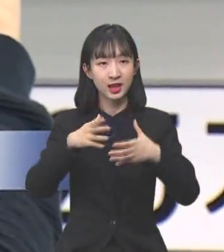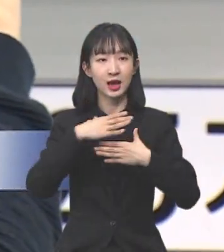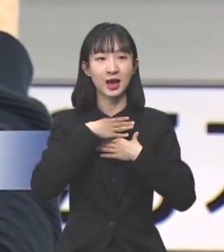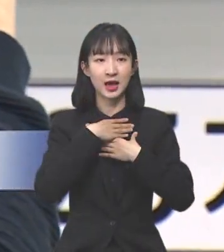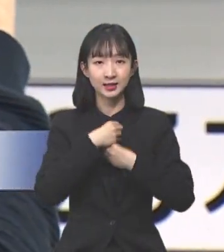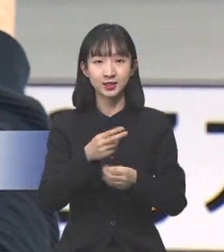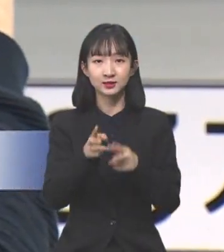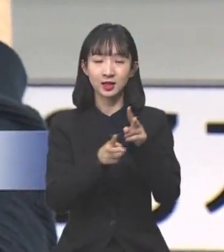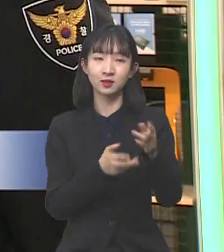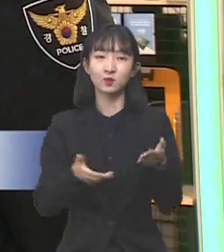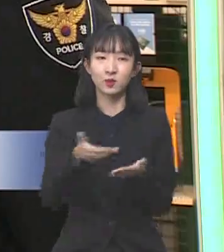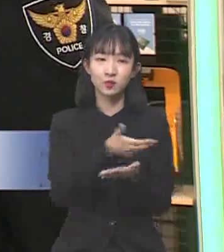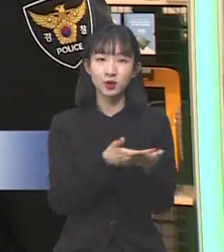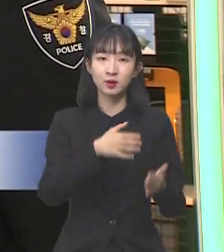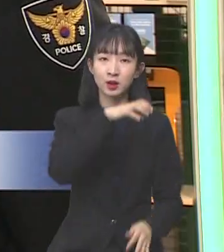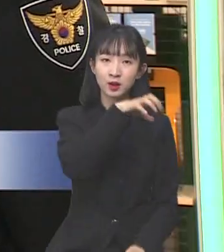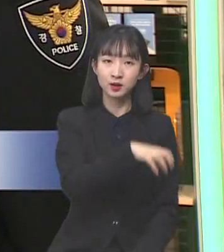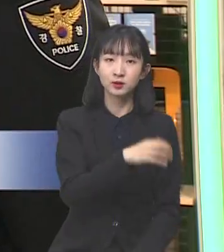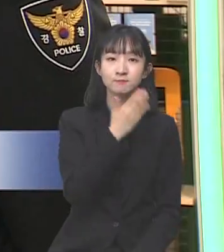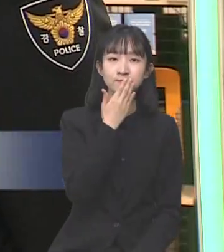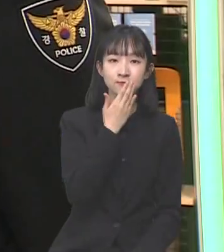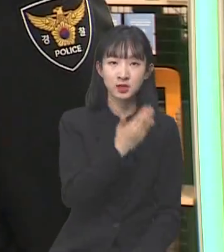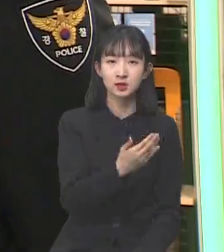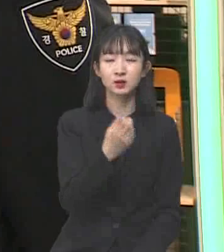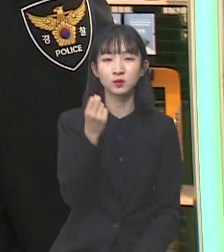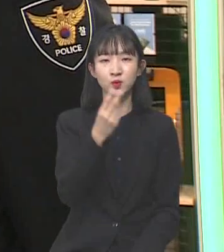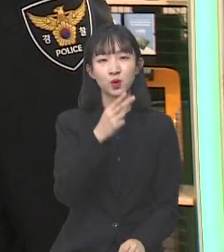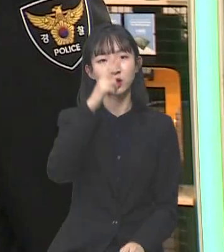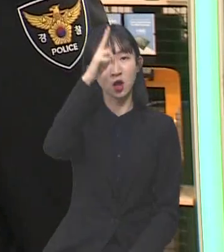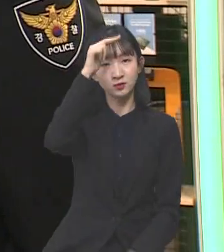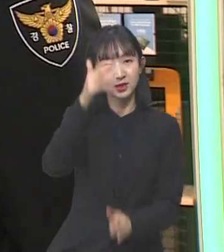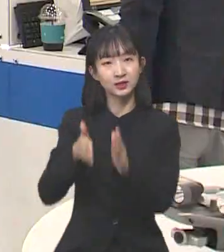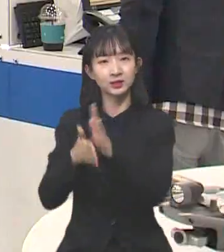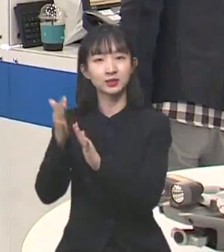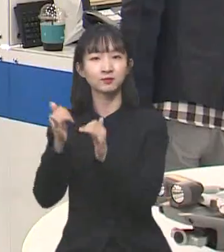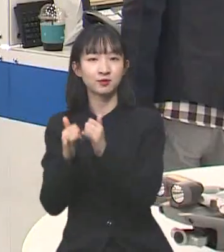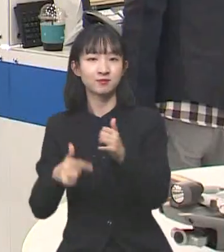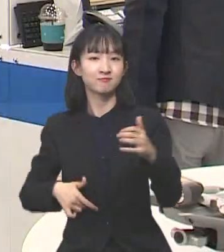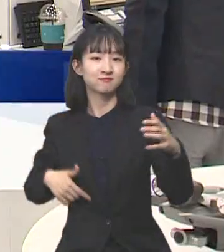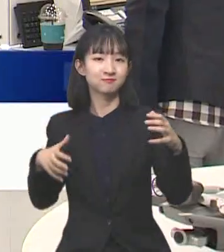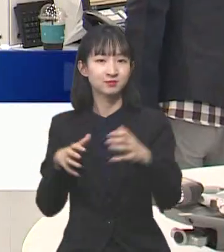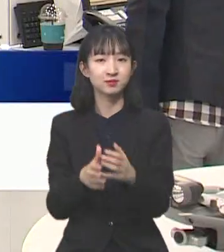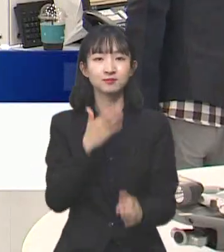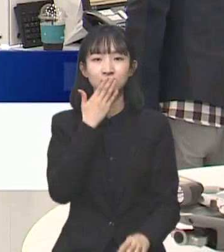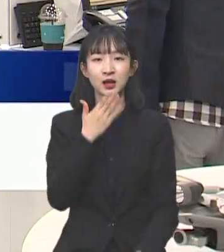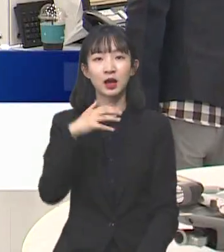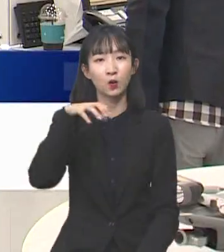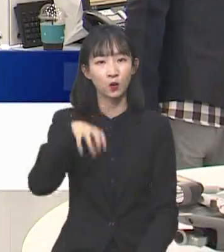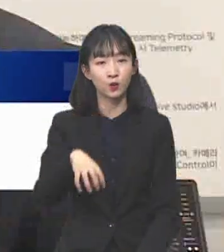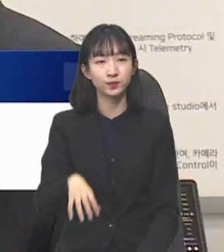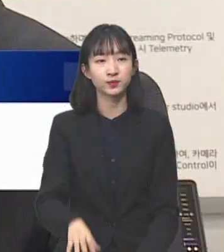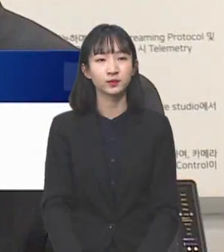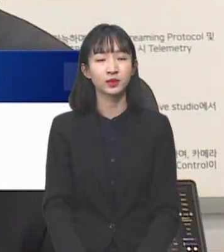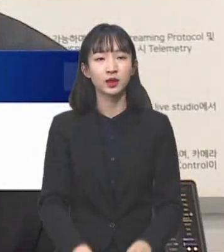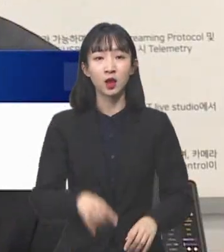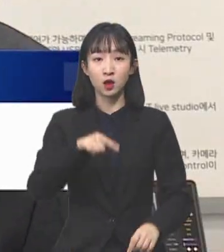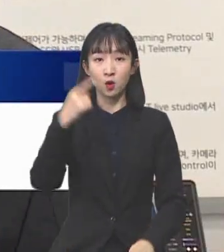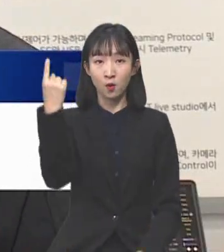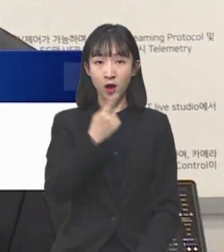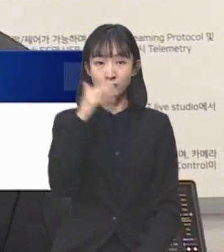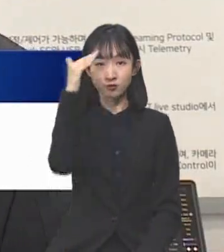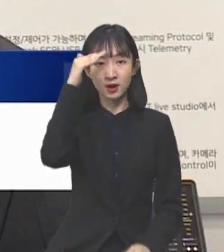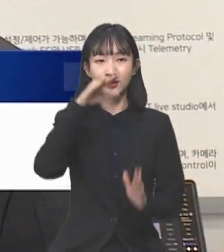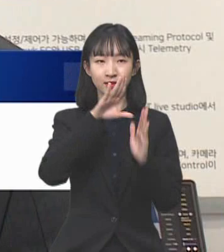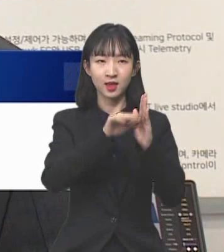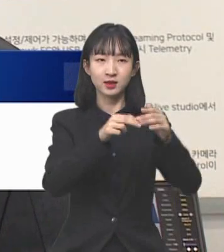경찰이 함께하는 소통의 장이 될 것으로 기대됩니다 이곳에 오시면 인천에 치안 산업의 현재와